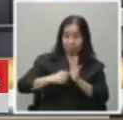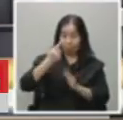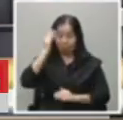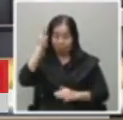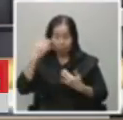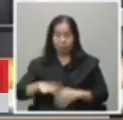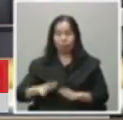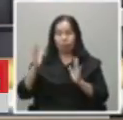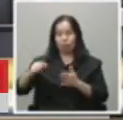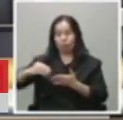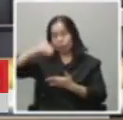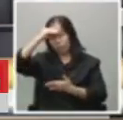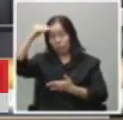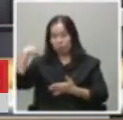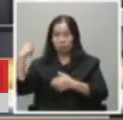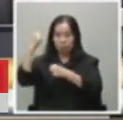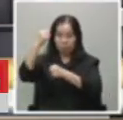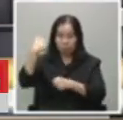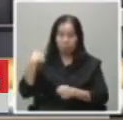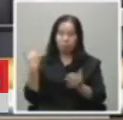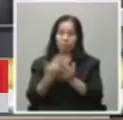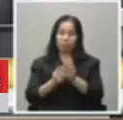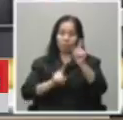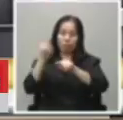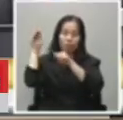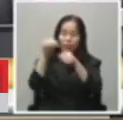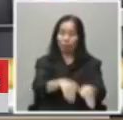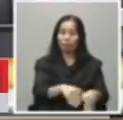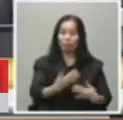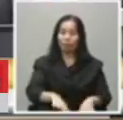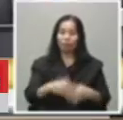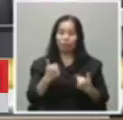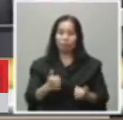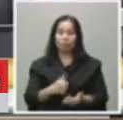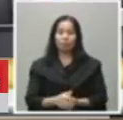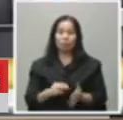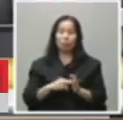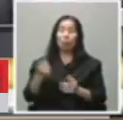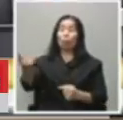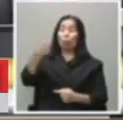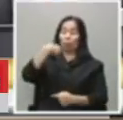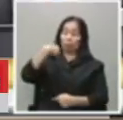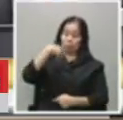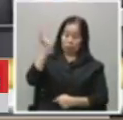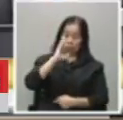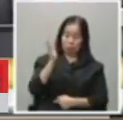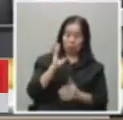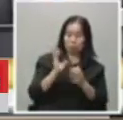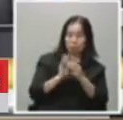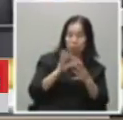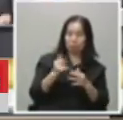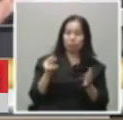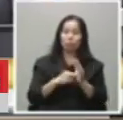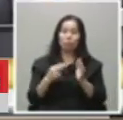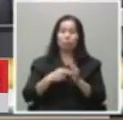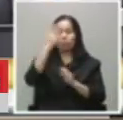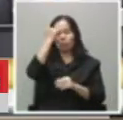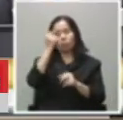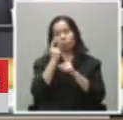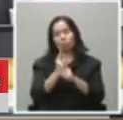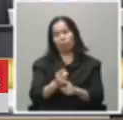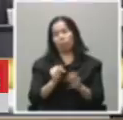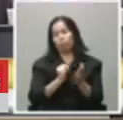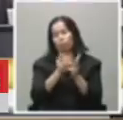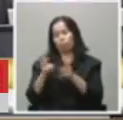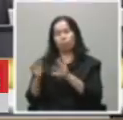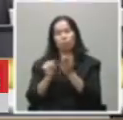คลื่อนไหวหุ้นลงเลยครับเดี๋ยวท่านก็บอกไอ้พวกนี้ชังชาติก็มันไม่มาตามระบอบประชาธิปไตยบ้